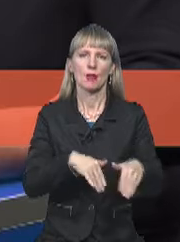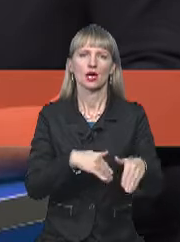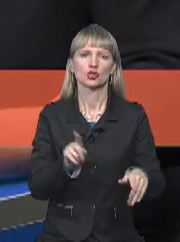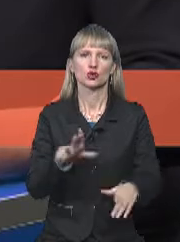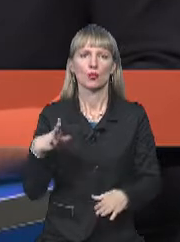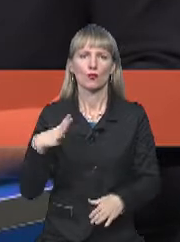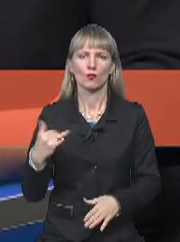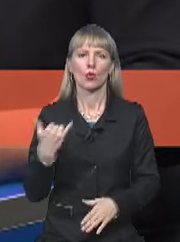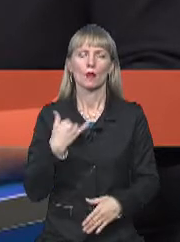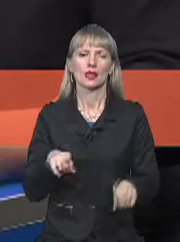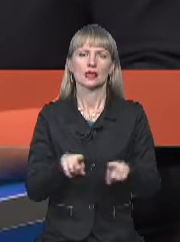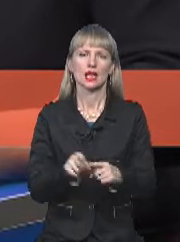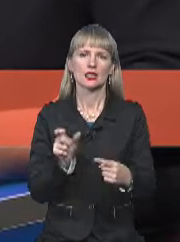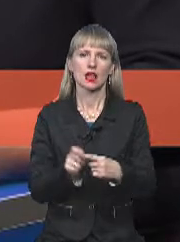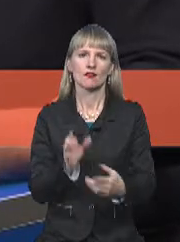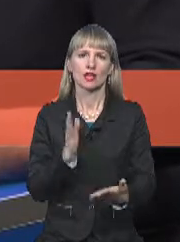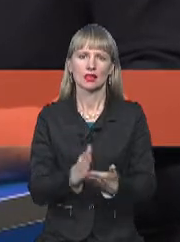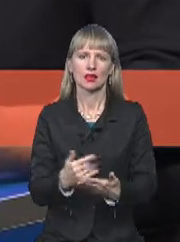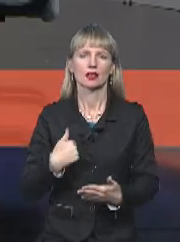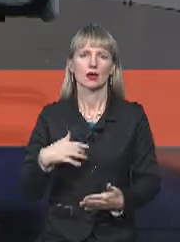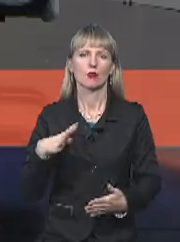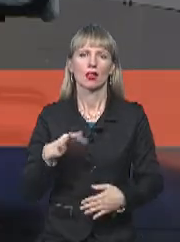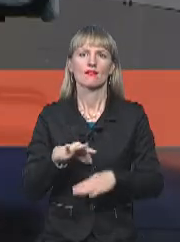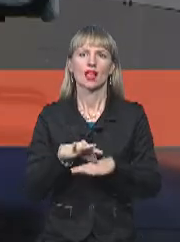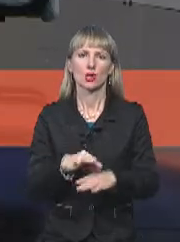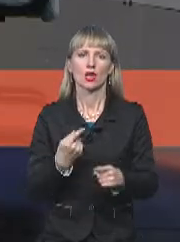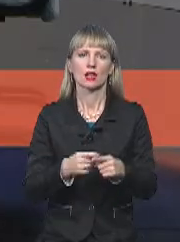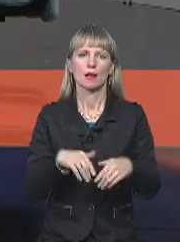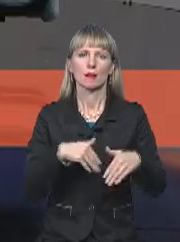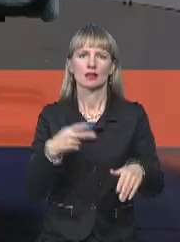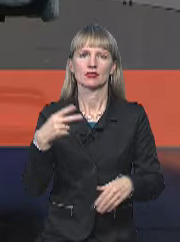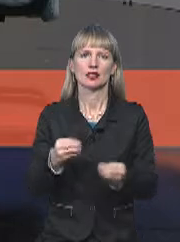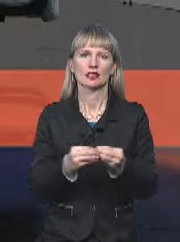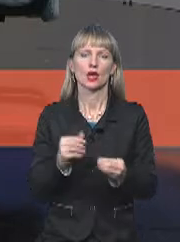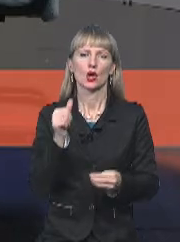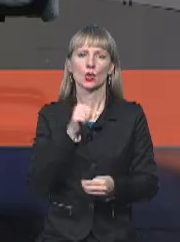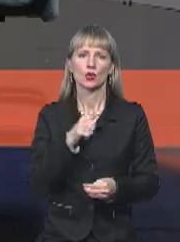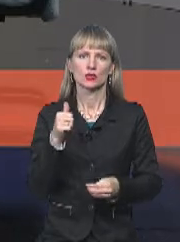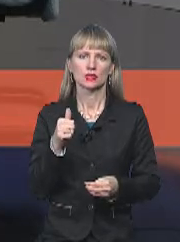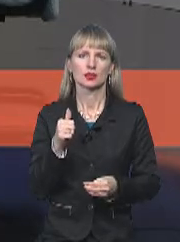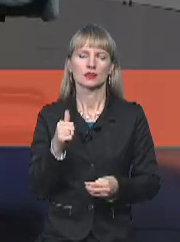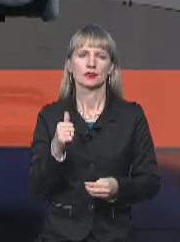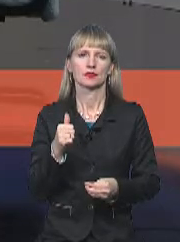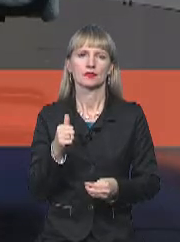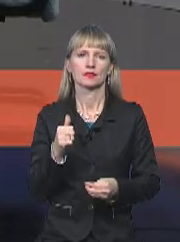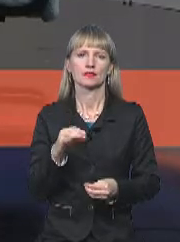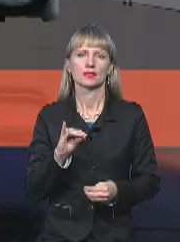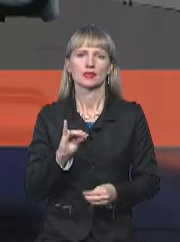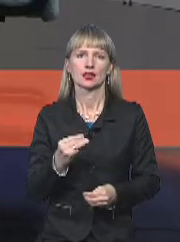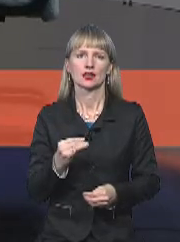був, в мене тут така фраза є, тому що я була ведучою цього маршу в 2010 році.